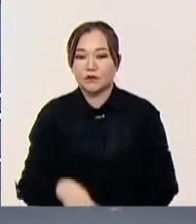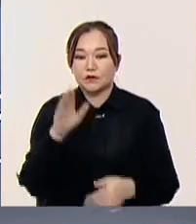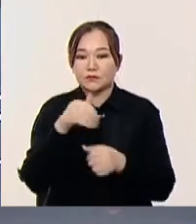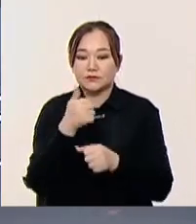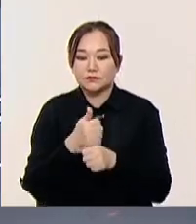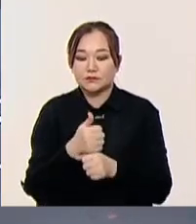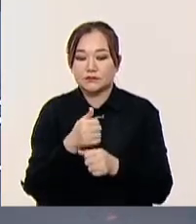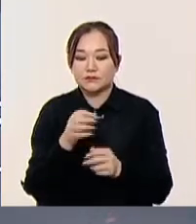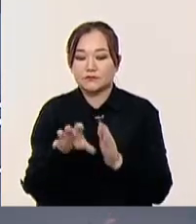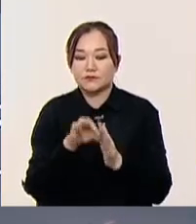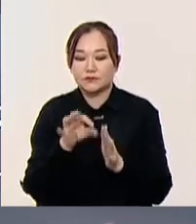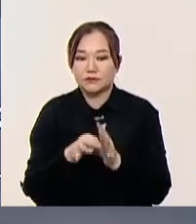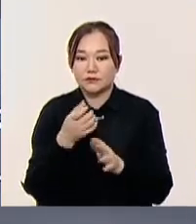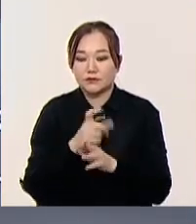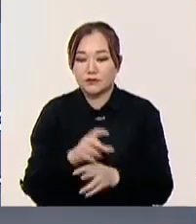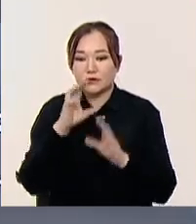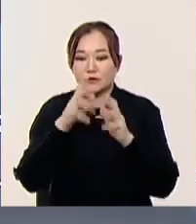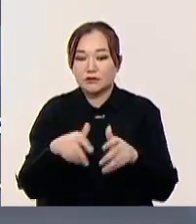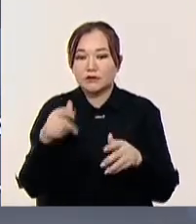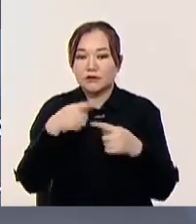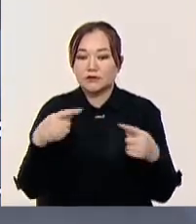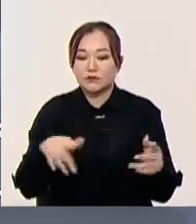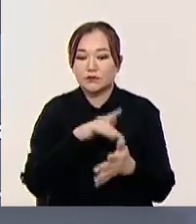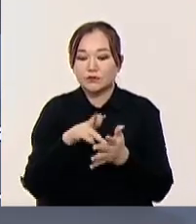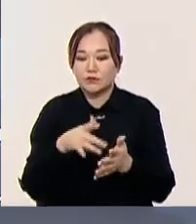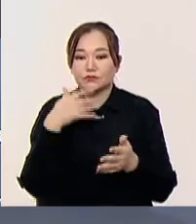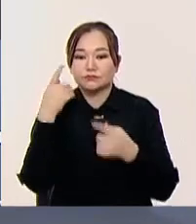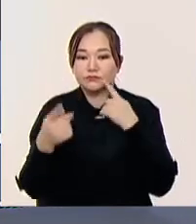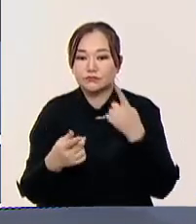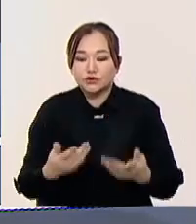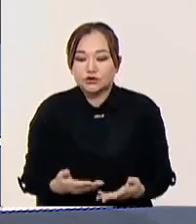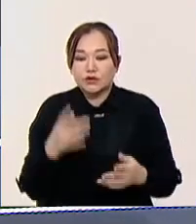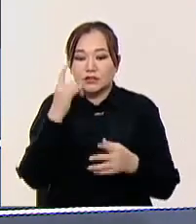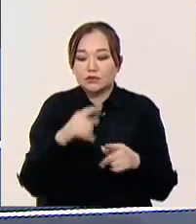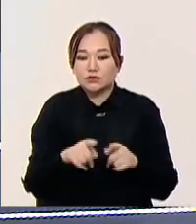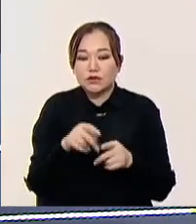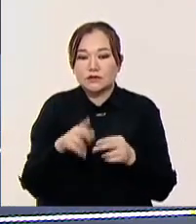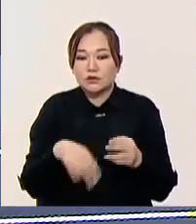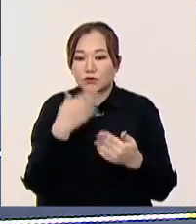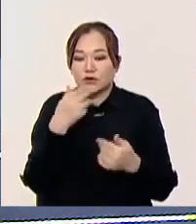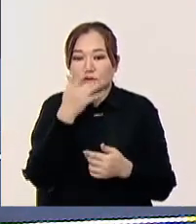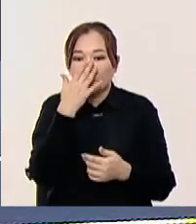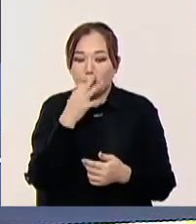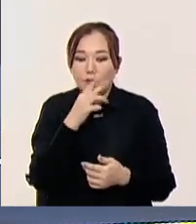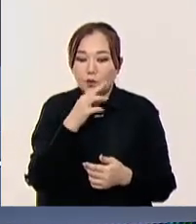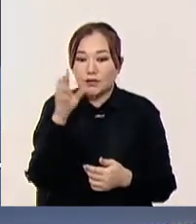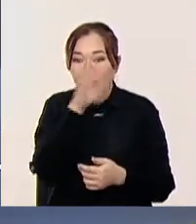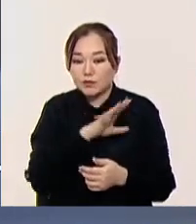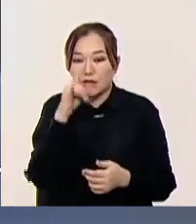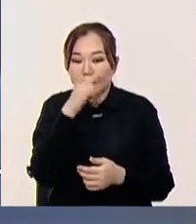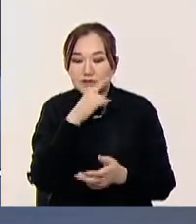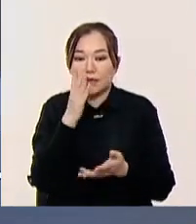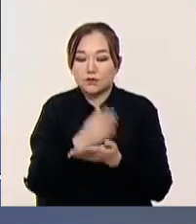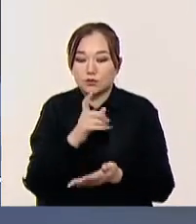Президенттің кезектен тыс сайлауынан әлемнің түкпір-түкпірінде жүрген отандастарымыз да қалыс қалмады. Жапония мен Корея республикасындағы